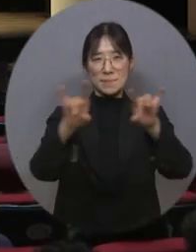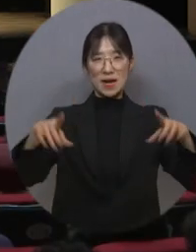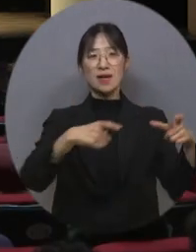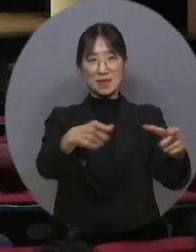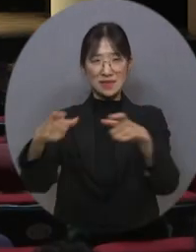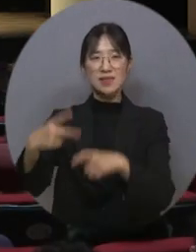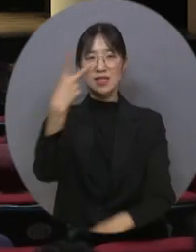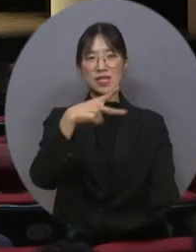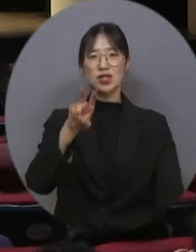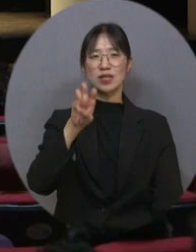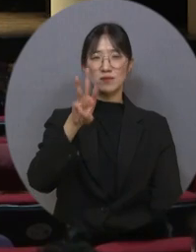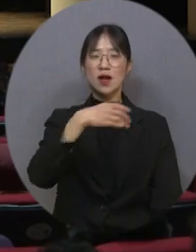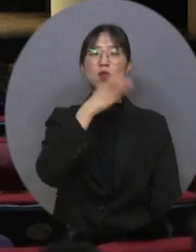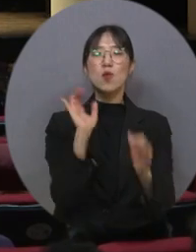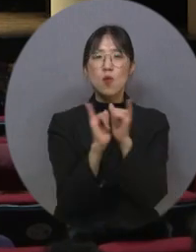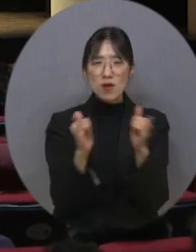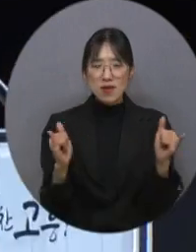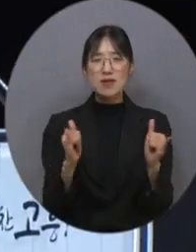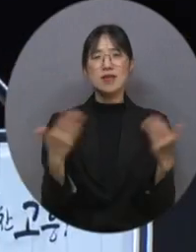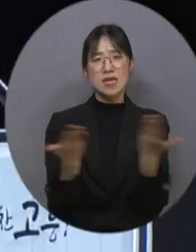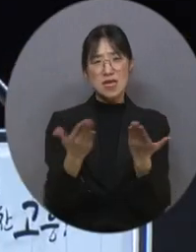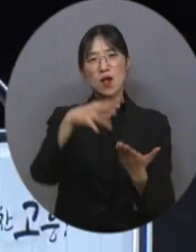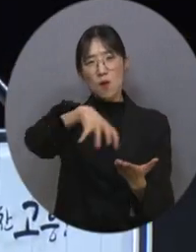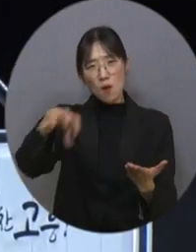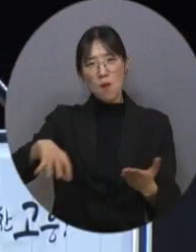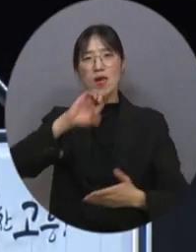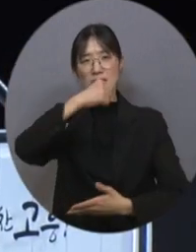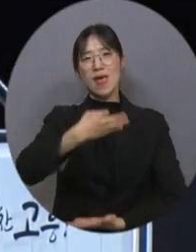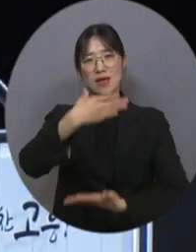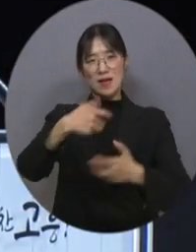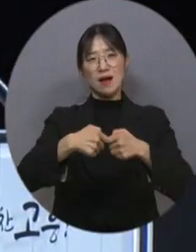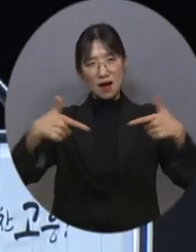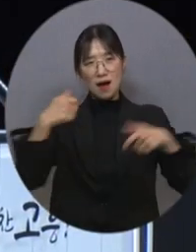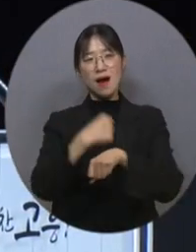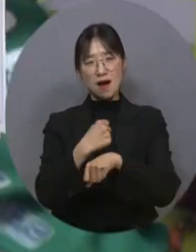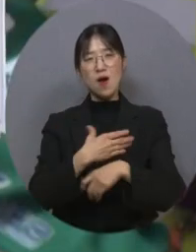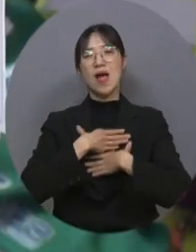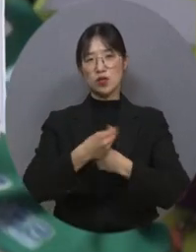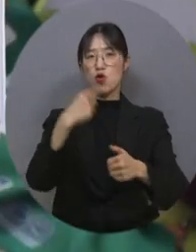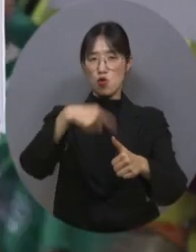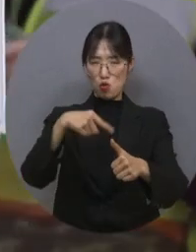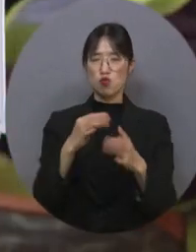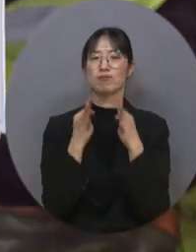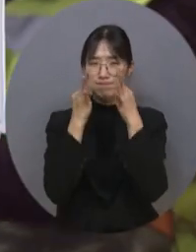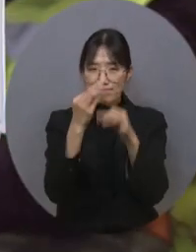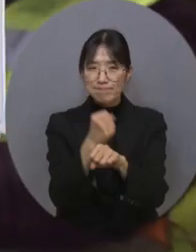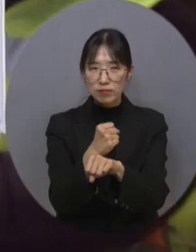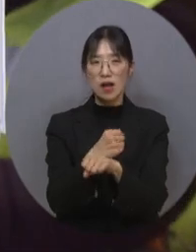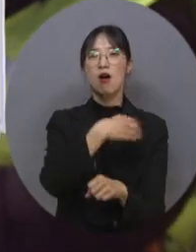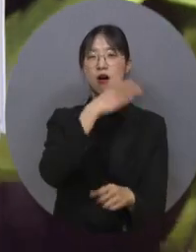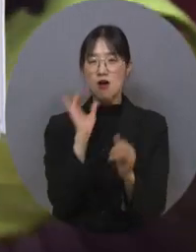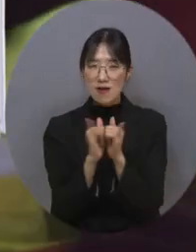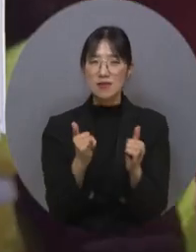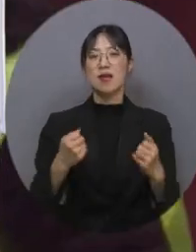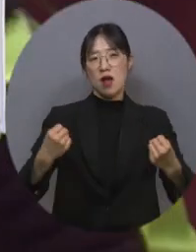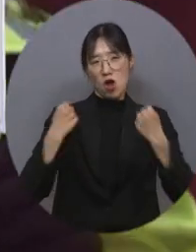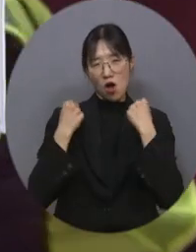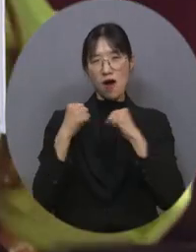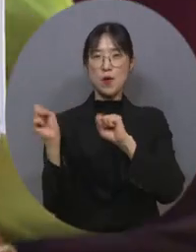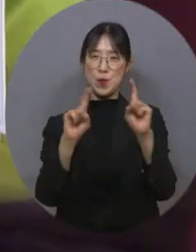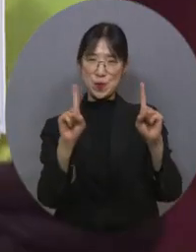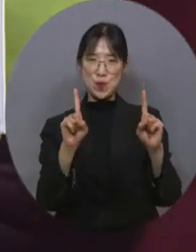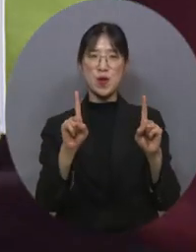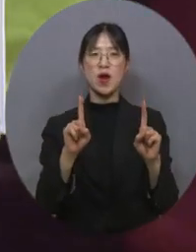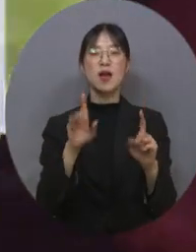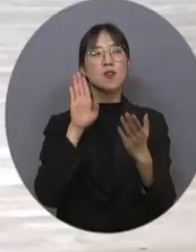2023년 노인 일자리 예산을 추가로 확보하고 안전교육에 만전을 기하며 어르신들의 건강하고 활기찬 노후를